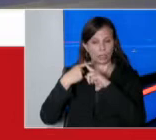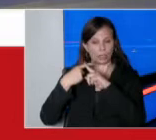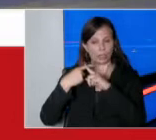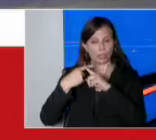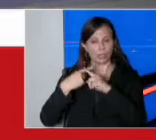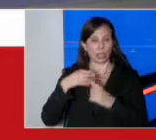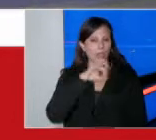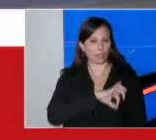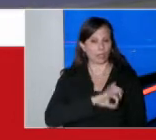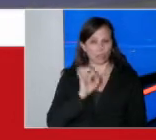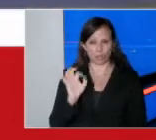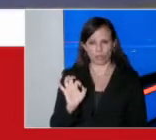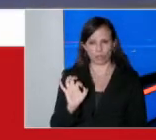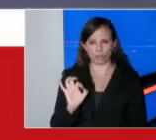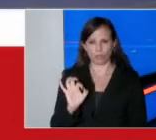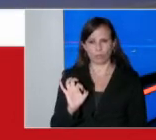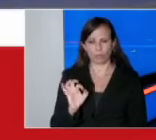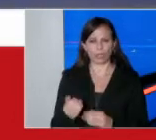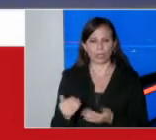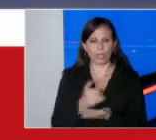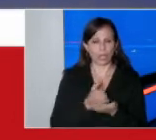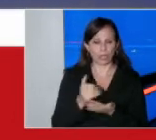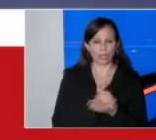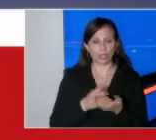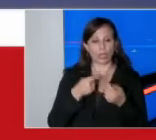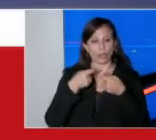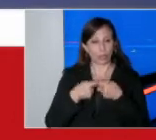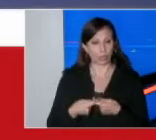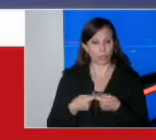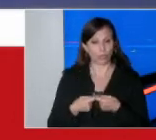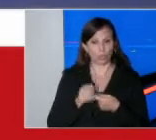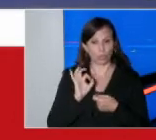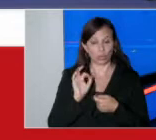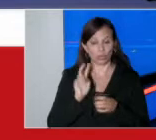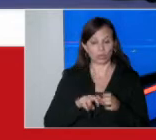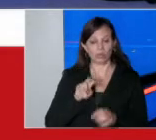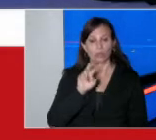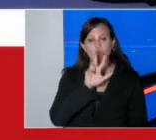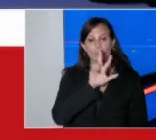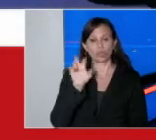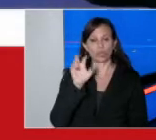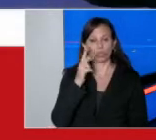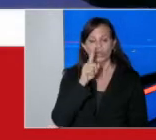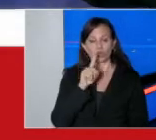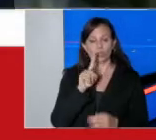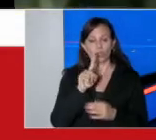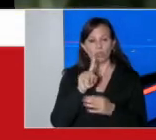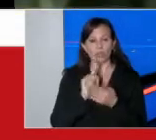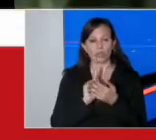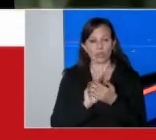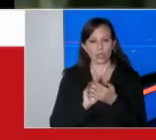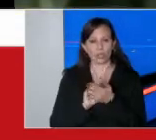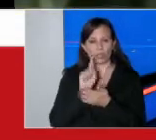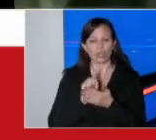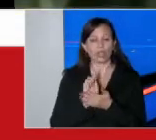ההכנסות שלהם, ולהגיע למספר מיליונים מאוד מאוד גדול של משתמשים, 315 מיליון משתמשים פעילים מדי יום. וואו,